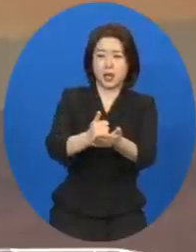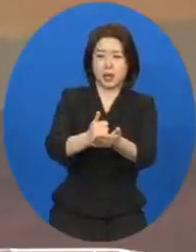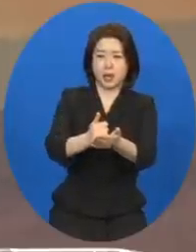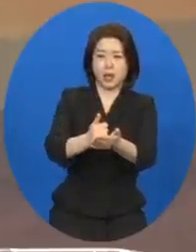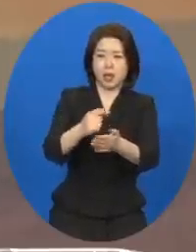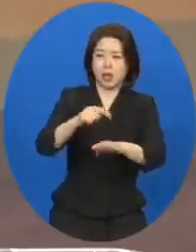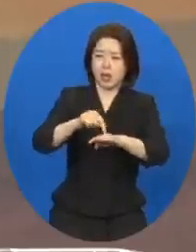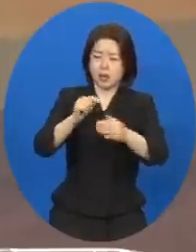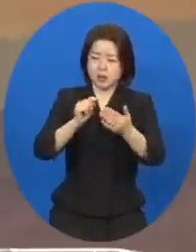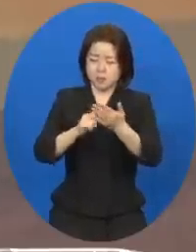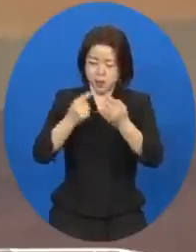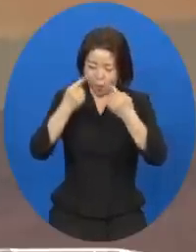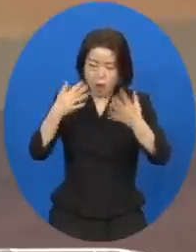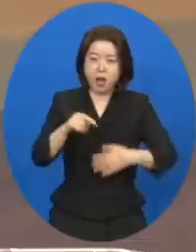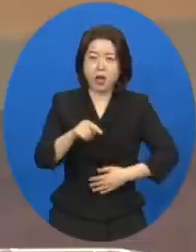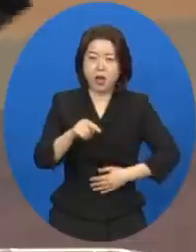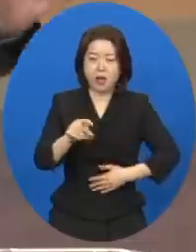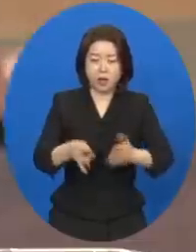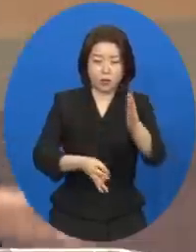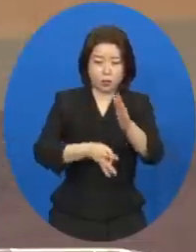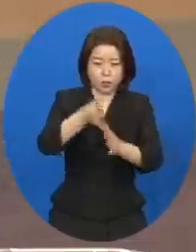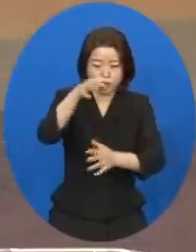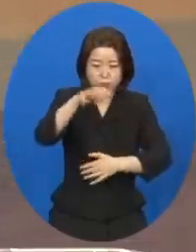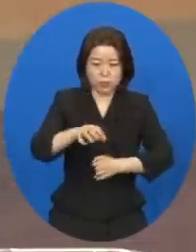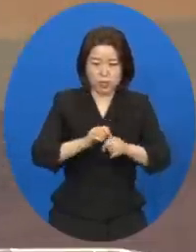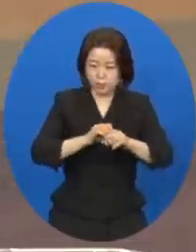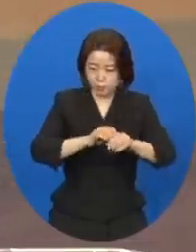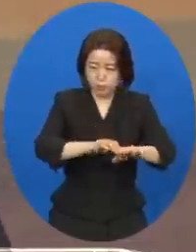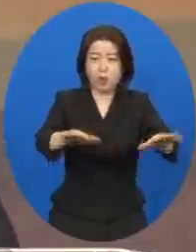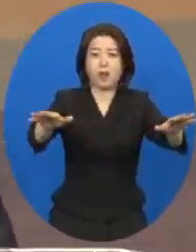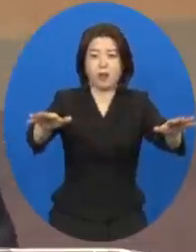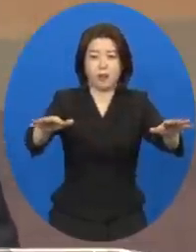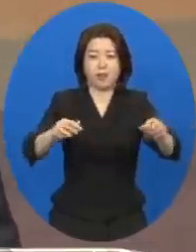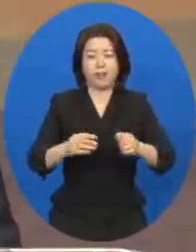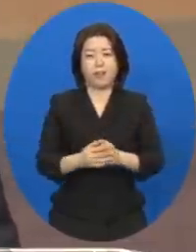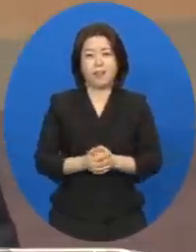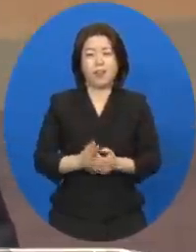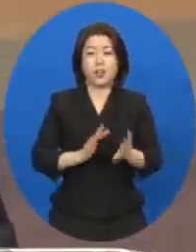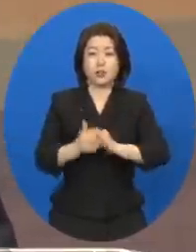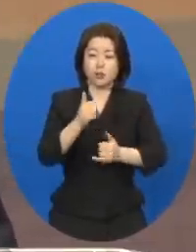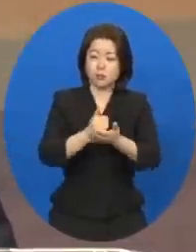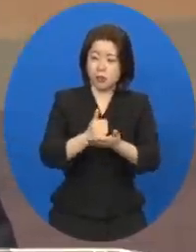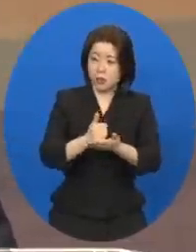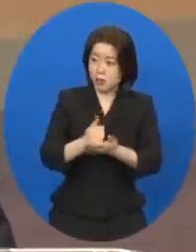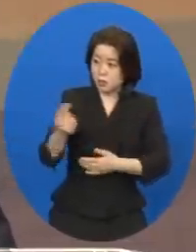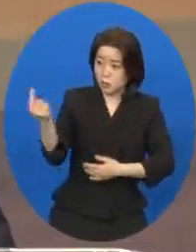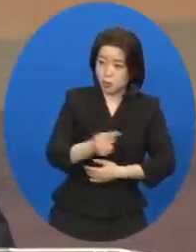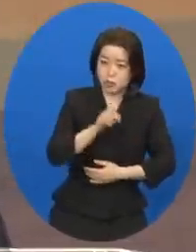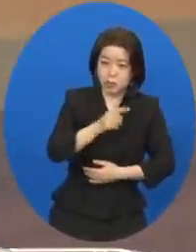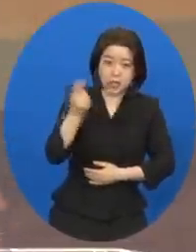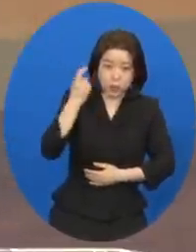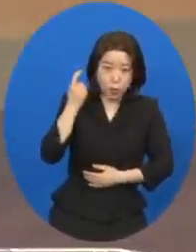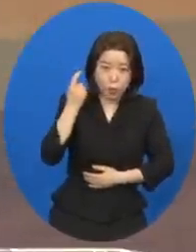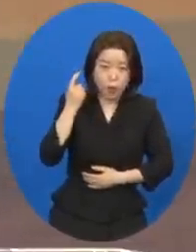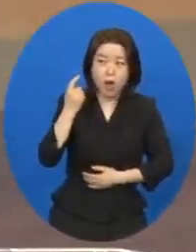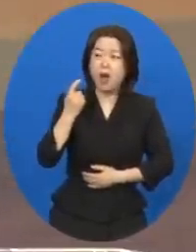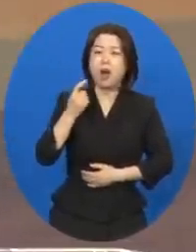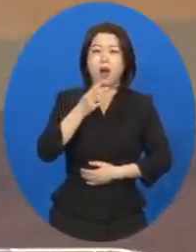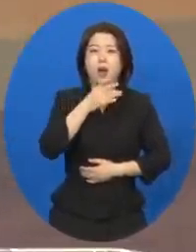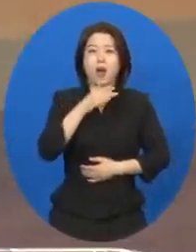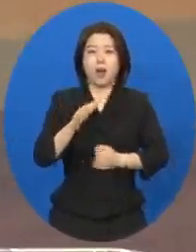마음이 예루살렘에 확 퍼져 있었어요. 그러니까 예수님이 오신다는 이야기를 들으니까